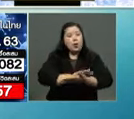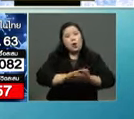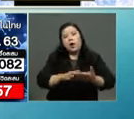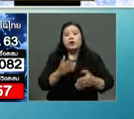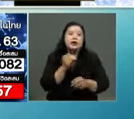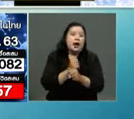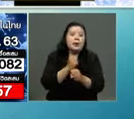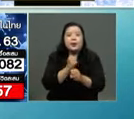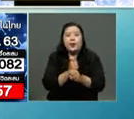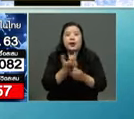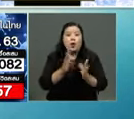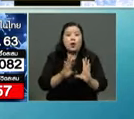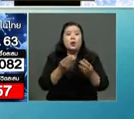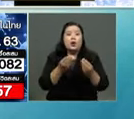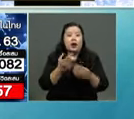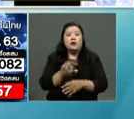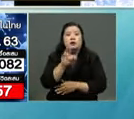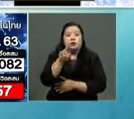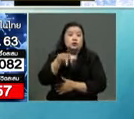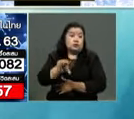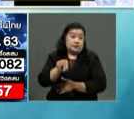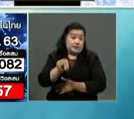เนี่ยก็จะก็จะทำให้ท่านอาจจะอยู่ในกลุ่มเสี่ยงได้ผมยกตัวอย่างก็นี้ในกรณีนะครับสมมติว่าท่านไปร้านหรือกิจกรรมใดกิจกรรมหนึ่งในตอนสักประมาณเที่ยงตรงนะครับถ้าท่านรีบเช็คเอาท์ทำเสพติดตามเสร็จแล้วจะรีบเช็คเอาท์ตอน12:30